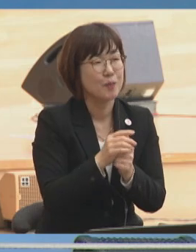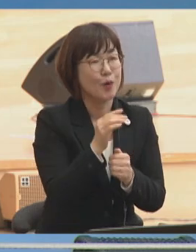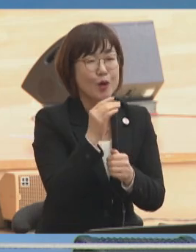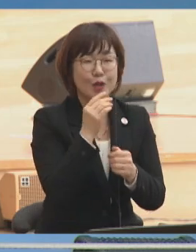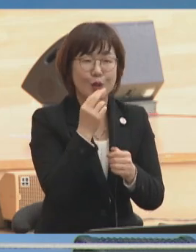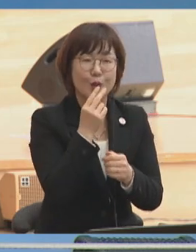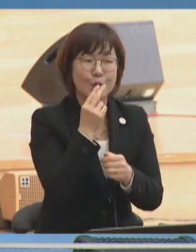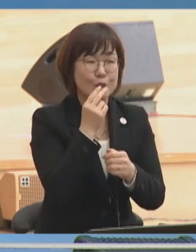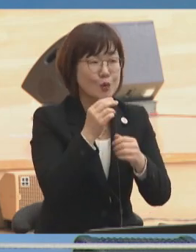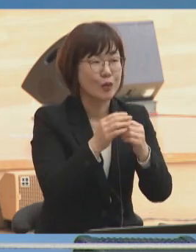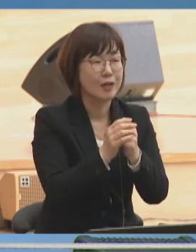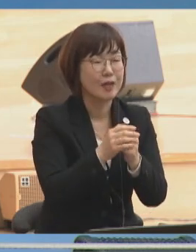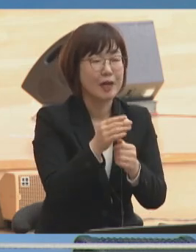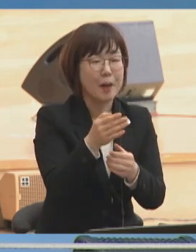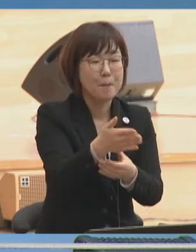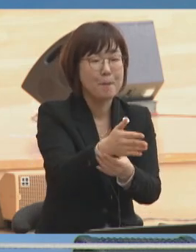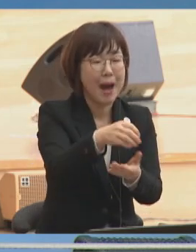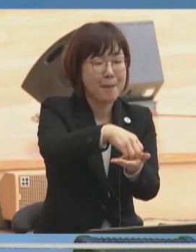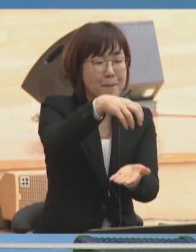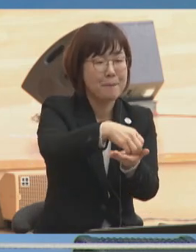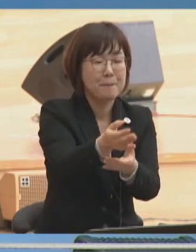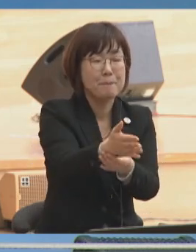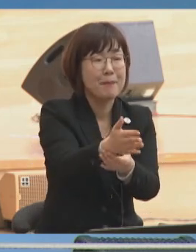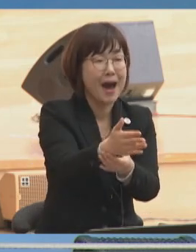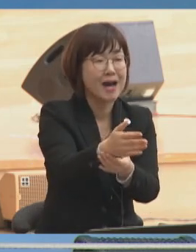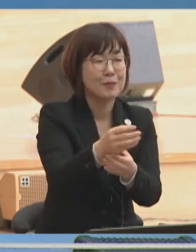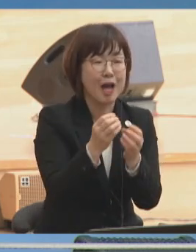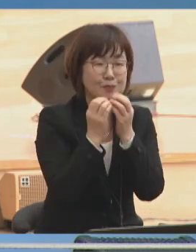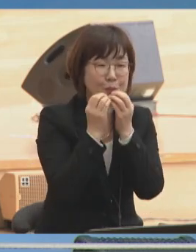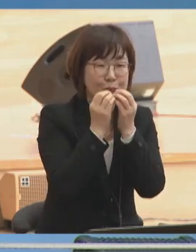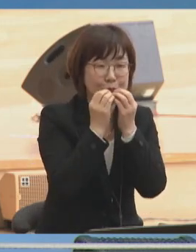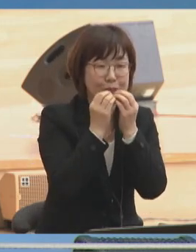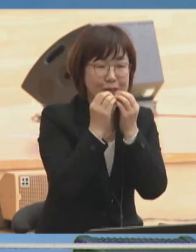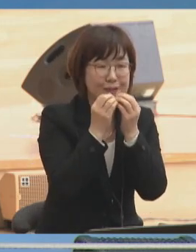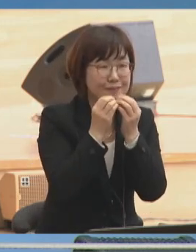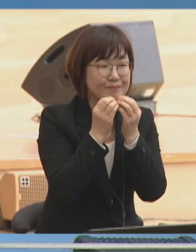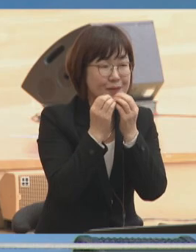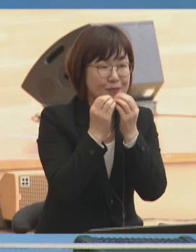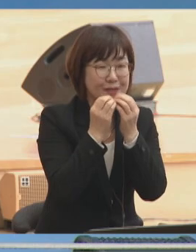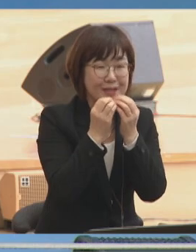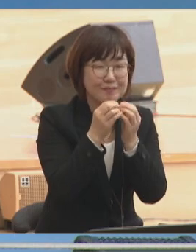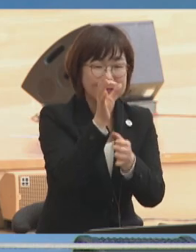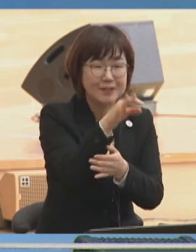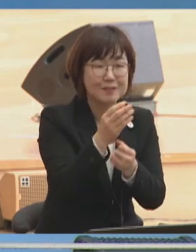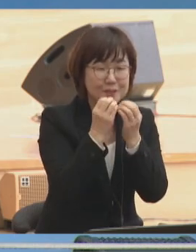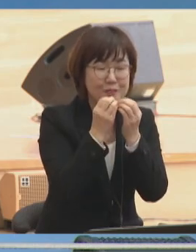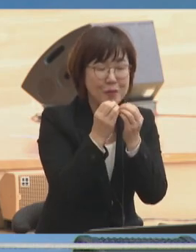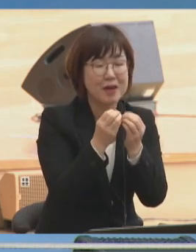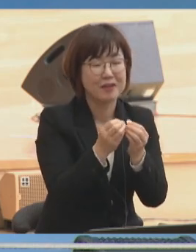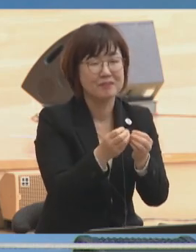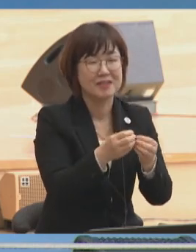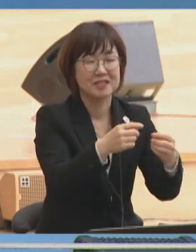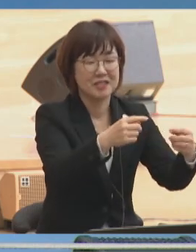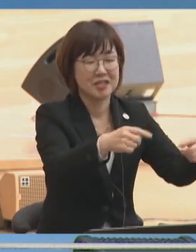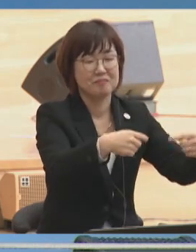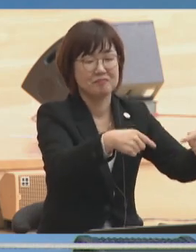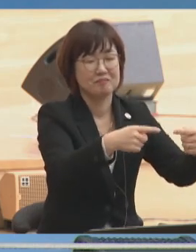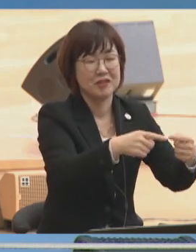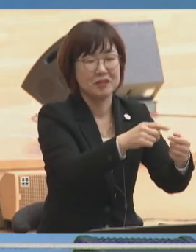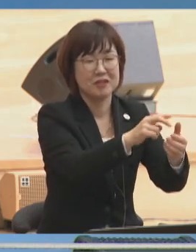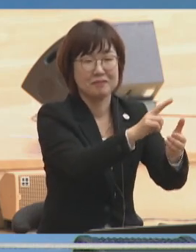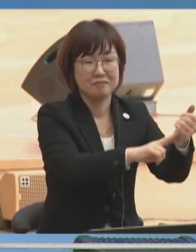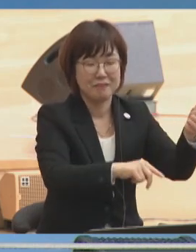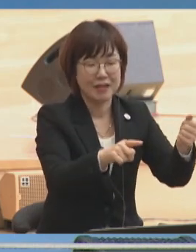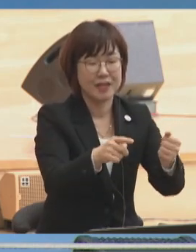뭐 붕어빵 이렇게 고구마 이런 거 사 먹으면 이제 사장님이, 이 아까 주인이 이렇게 담아서 주는